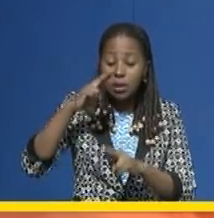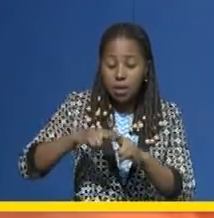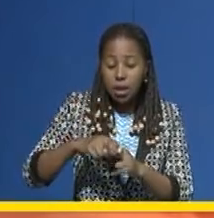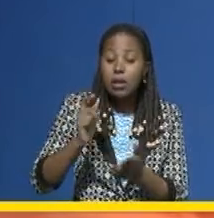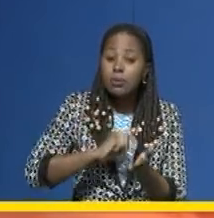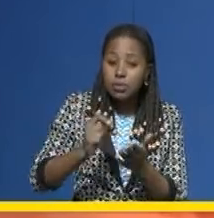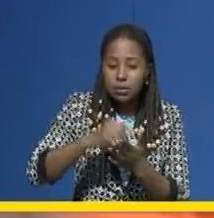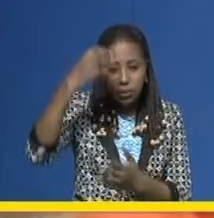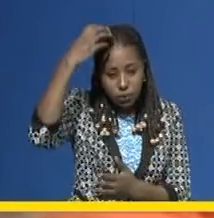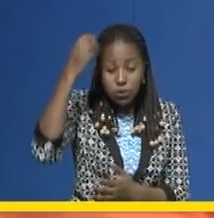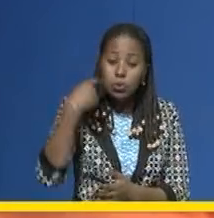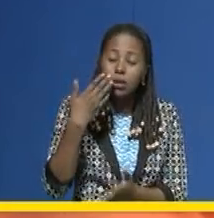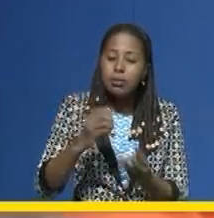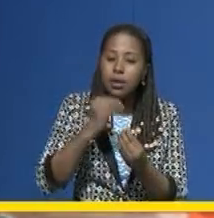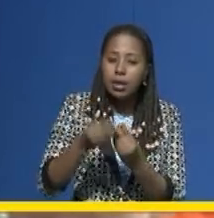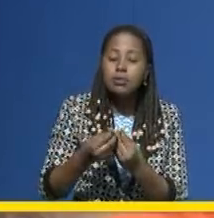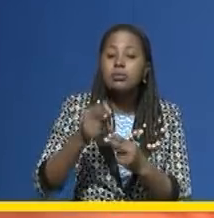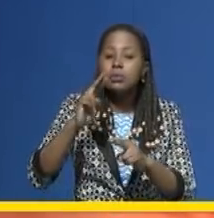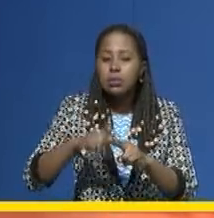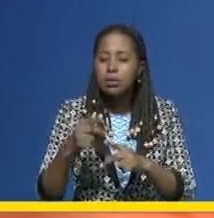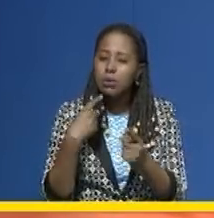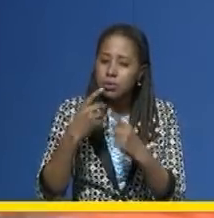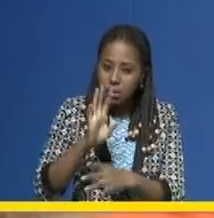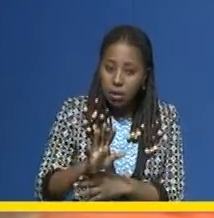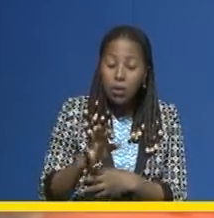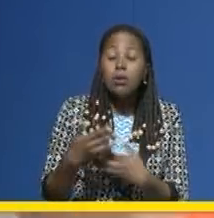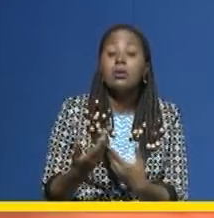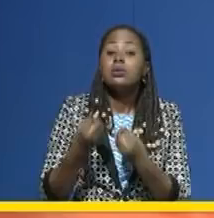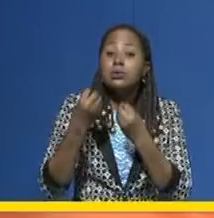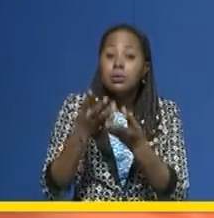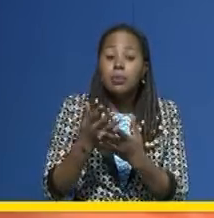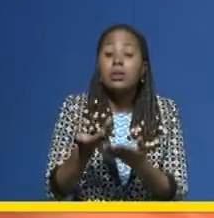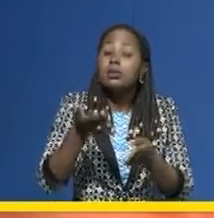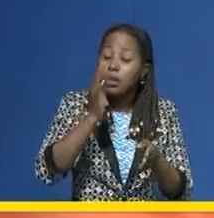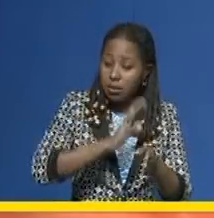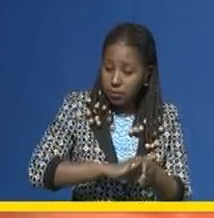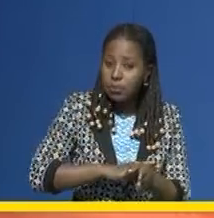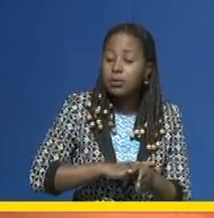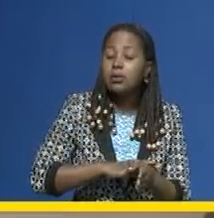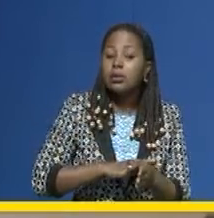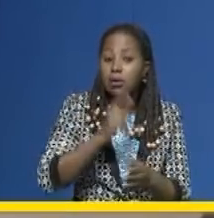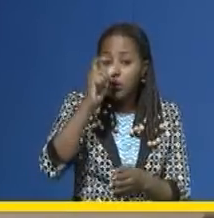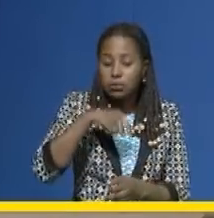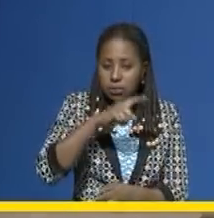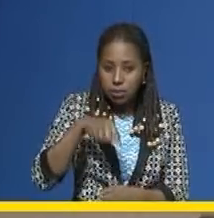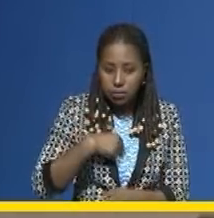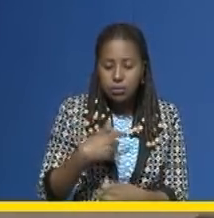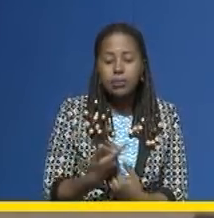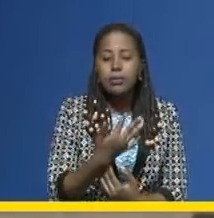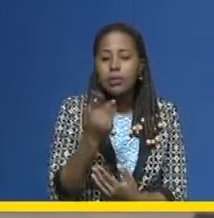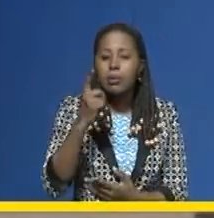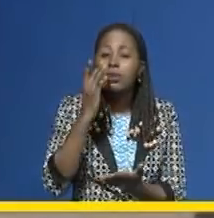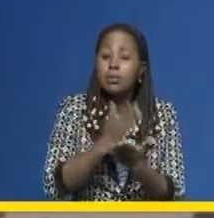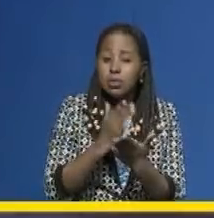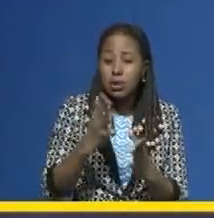mufti tuone kwa namna gani tunakaa na mashehe, tuzungumze nao, tuwape taaluma wa watu wetu. Idadi ya